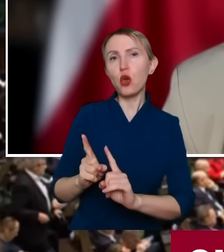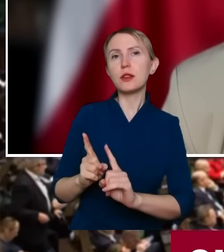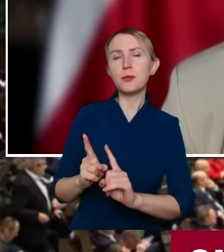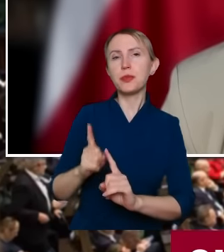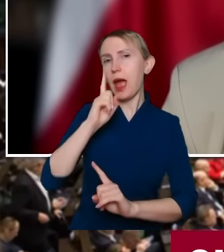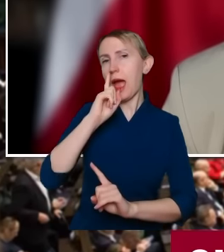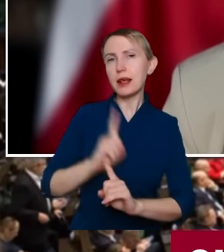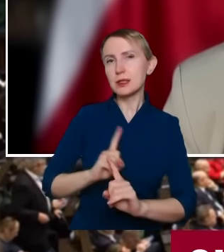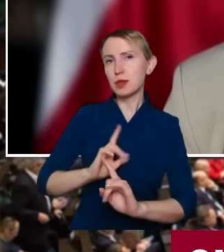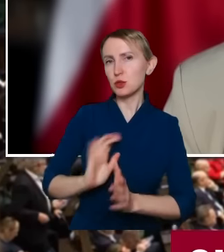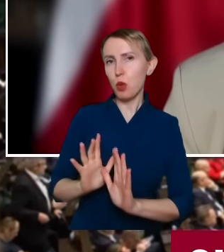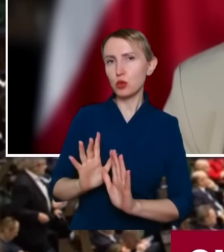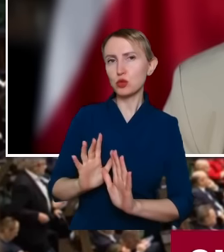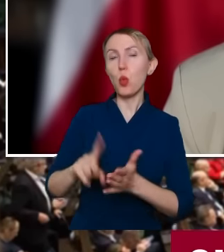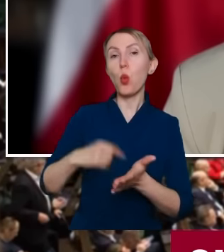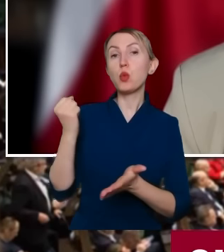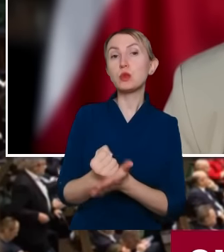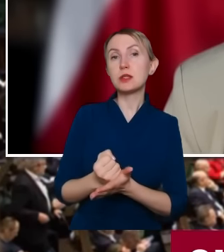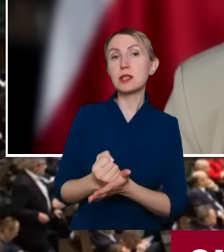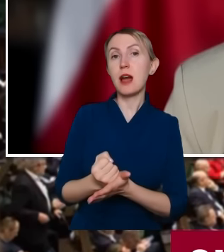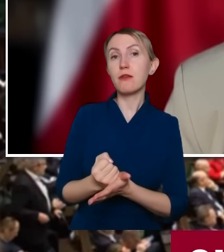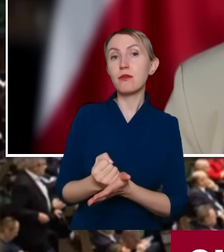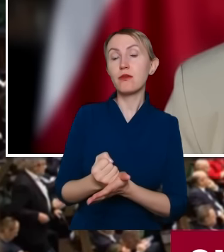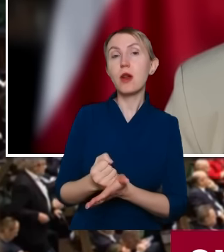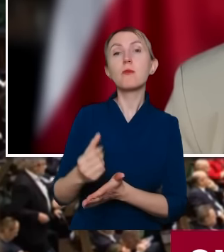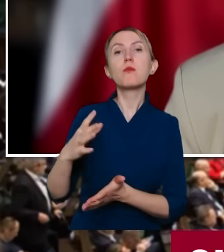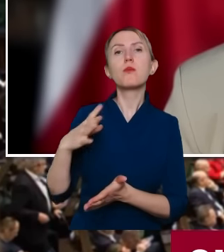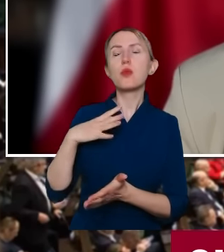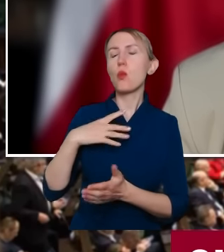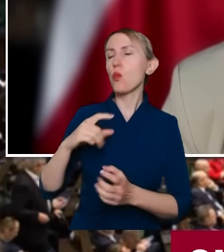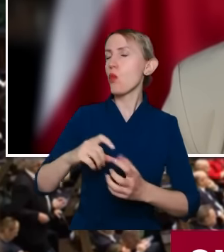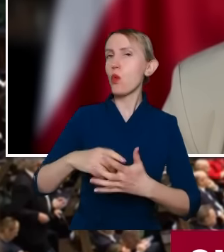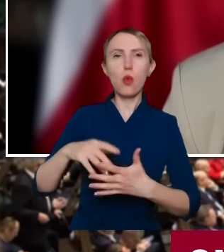ekspresowym ustawę która była ustawą